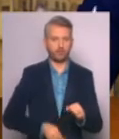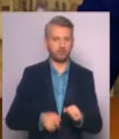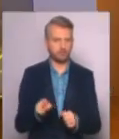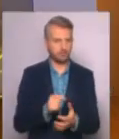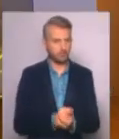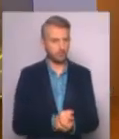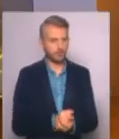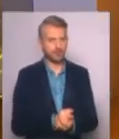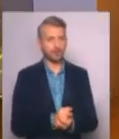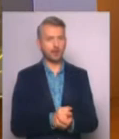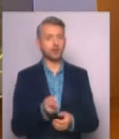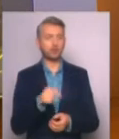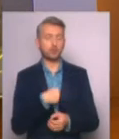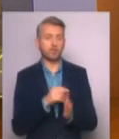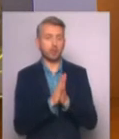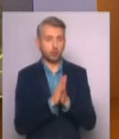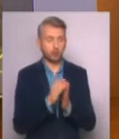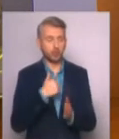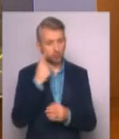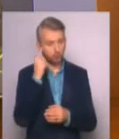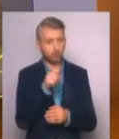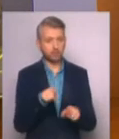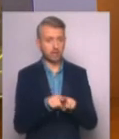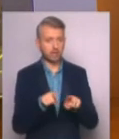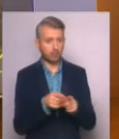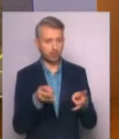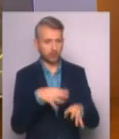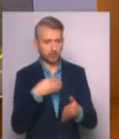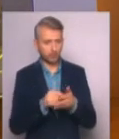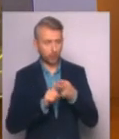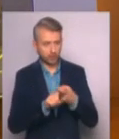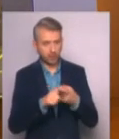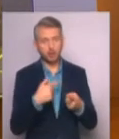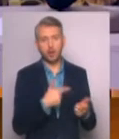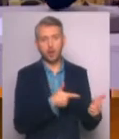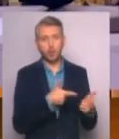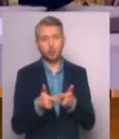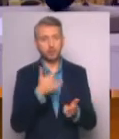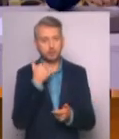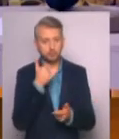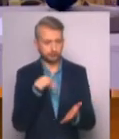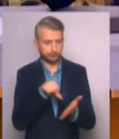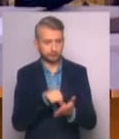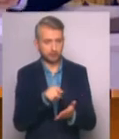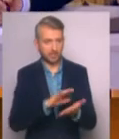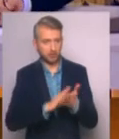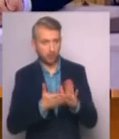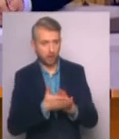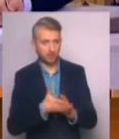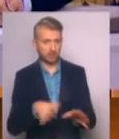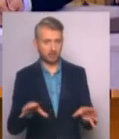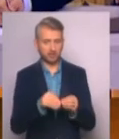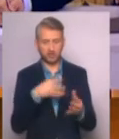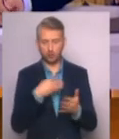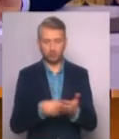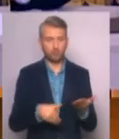Тому я прошу, я думаю, що ви так само залишили свої контакти. Я готовий долучитися до цієї ситуації зі своїми помічниками,